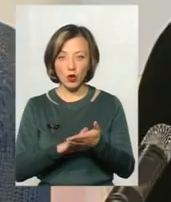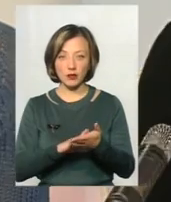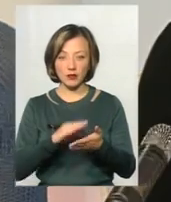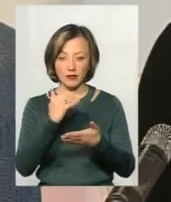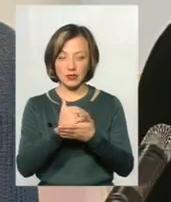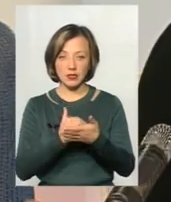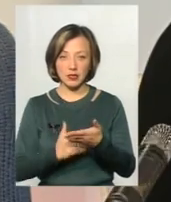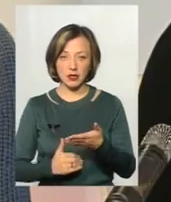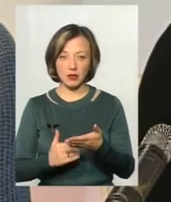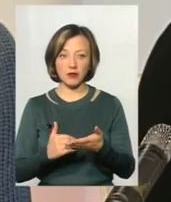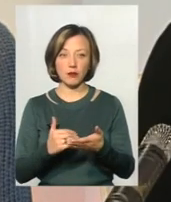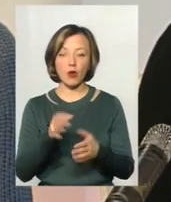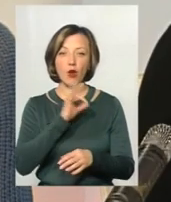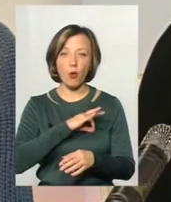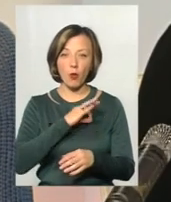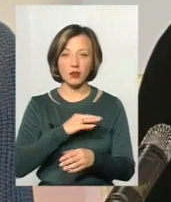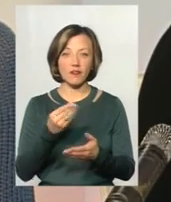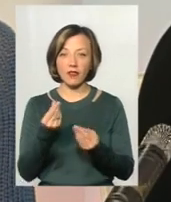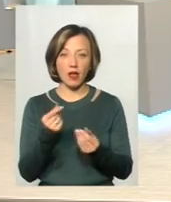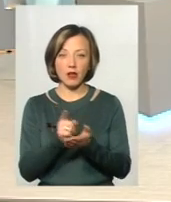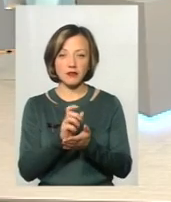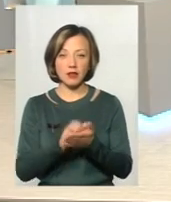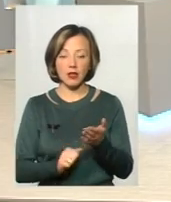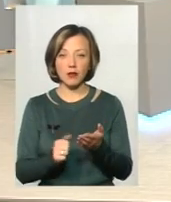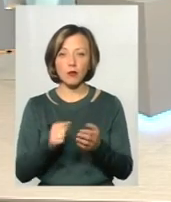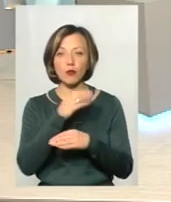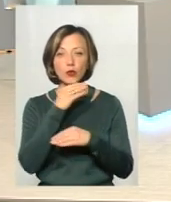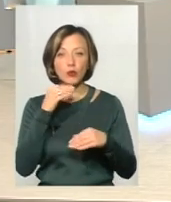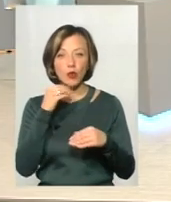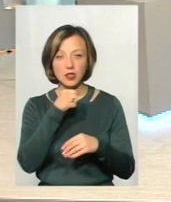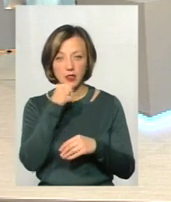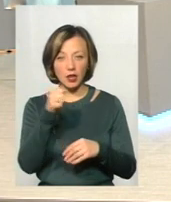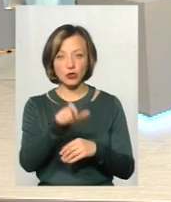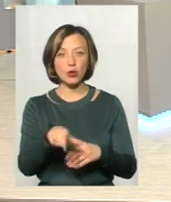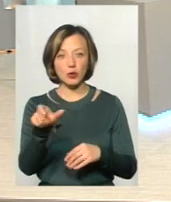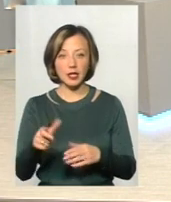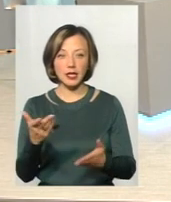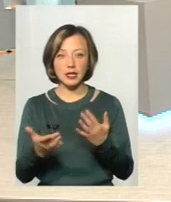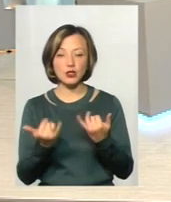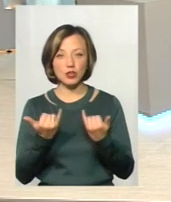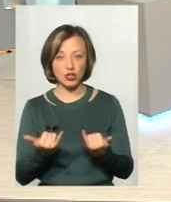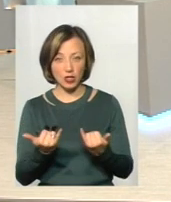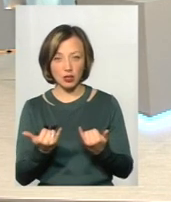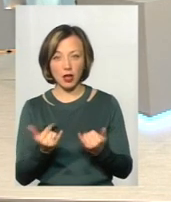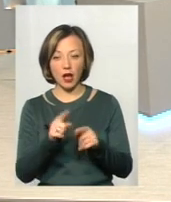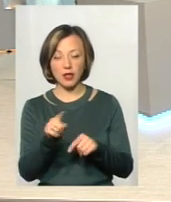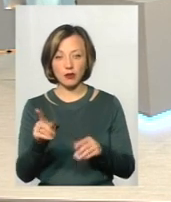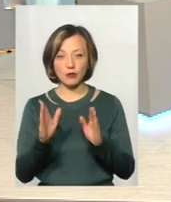льготы, может быть финансово не облагать пока, потому что, ну, много старших людей, и если сейчас они